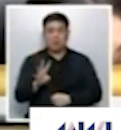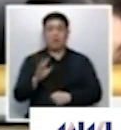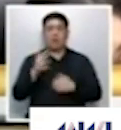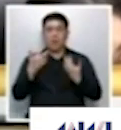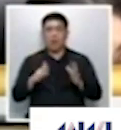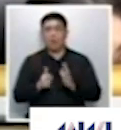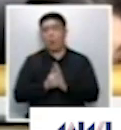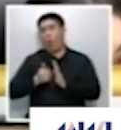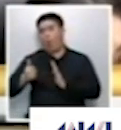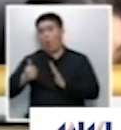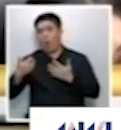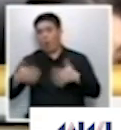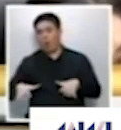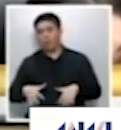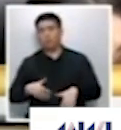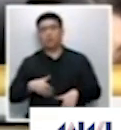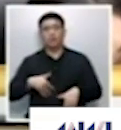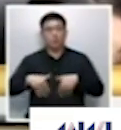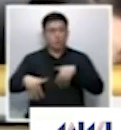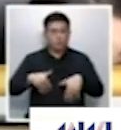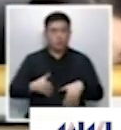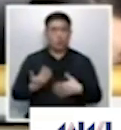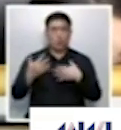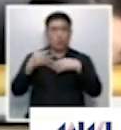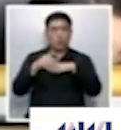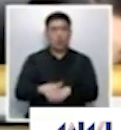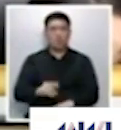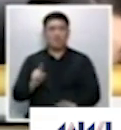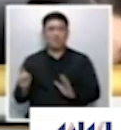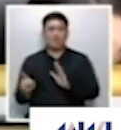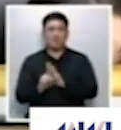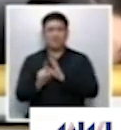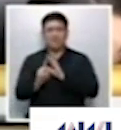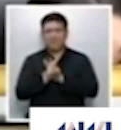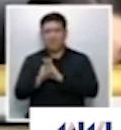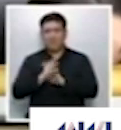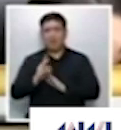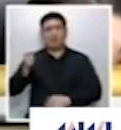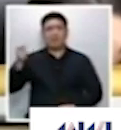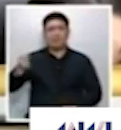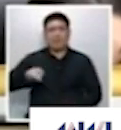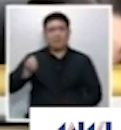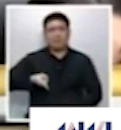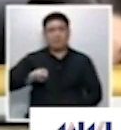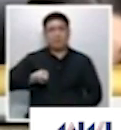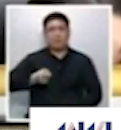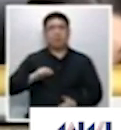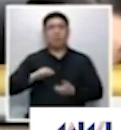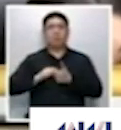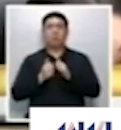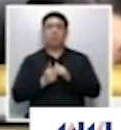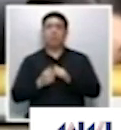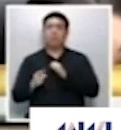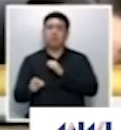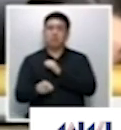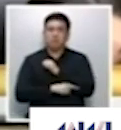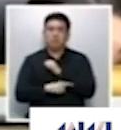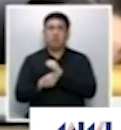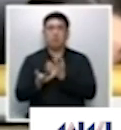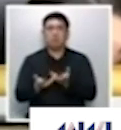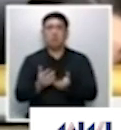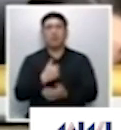ออกจากเรือนจำกลับมามาทำความผิดซ้ำๆอีกนี่เป็นสิ่งที่เราจะต้องพิจารณ